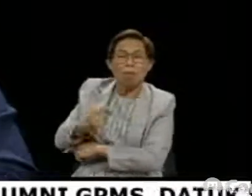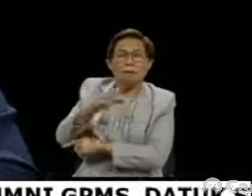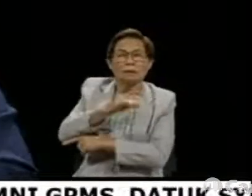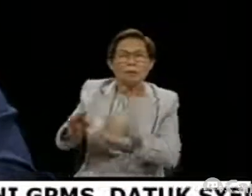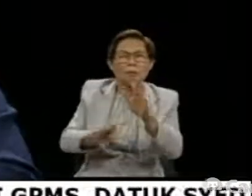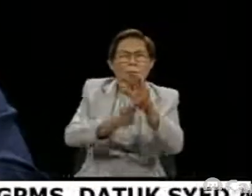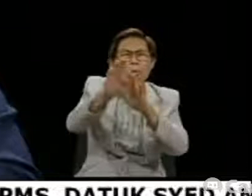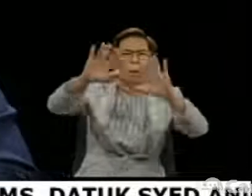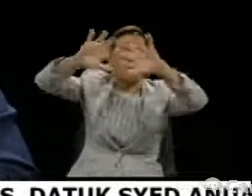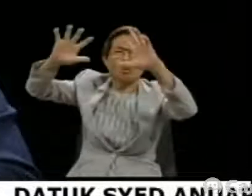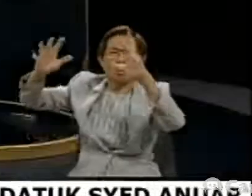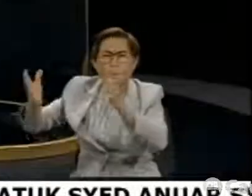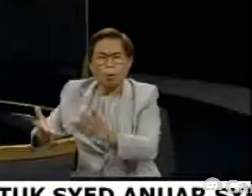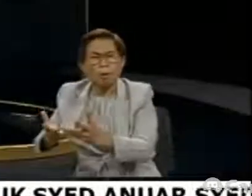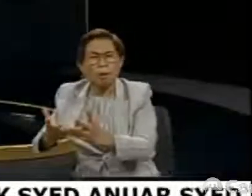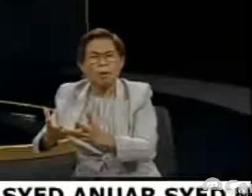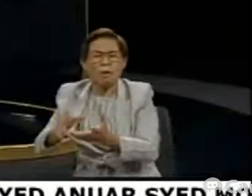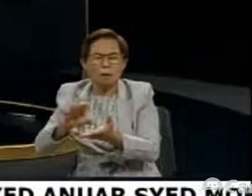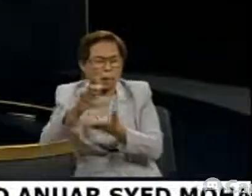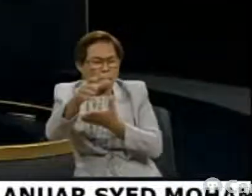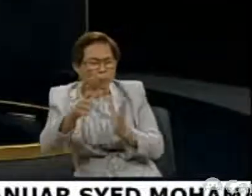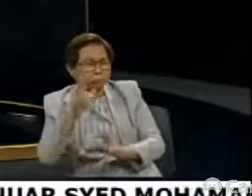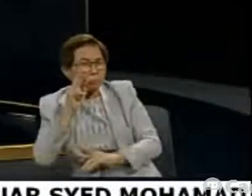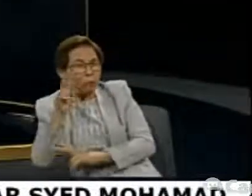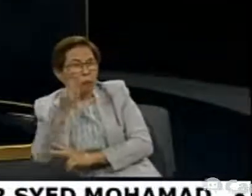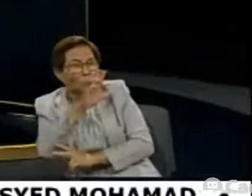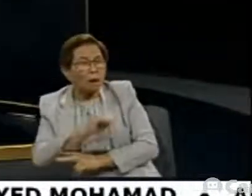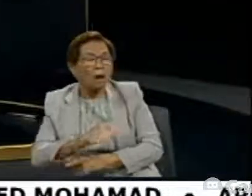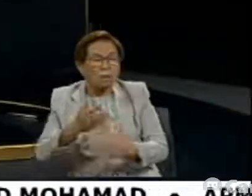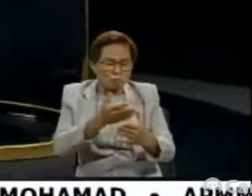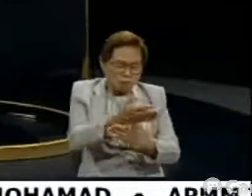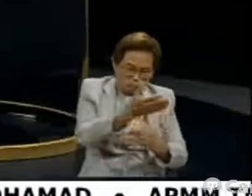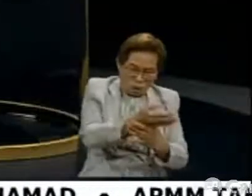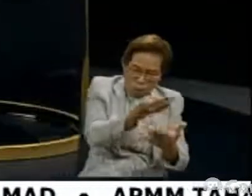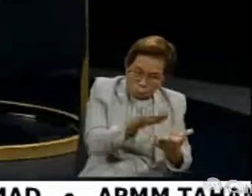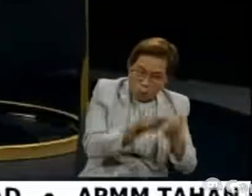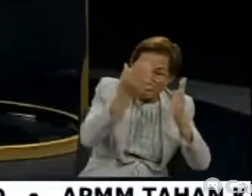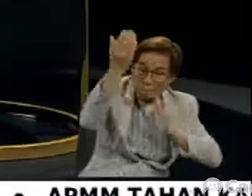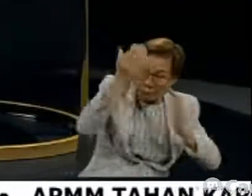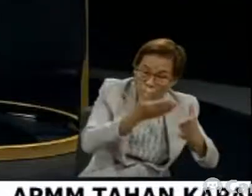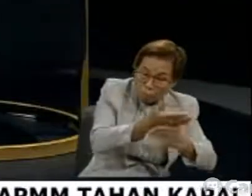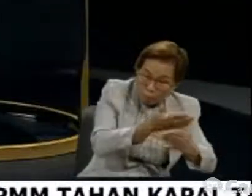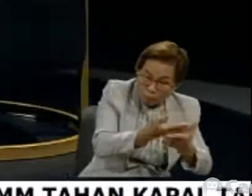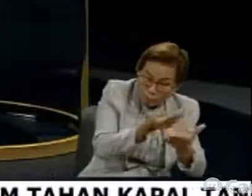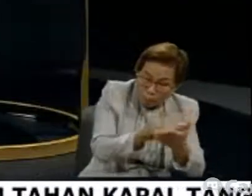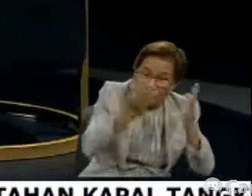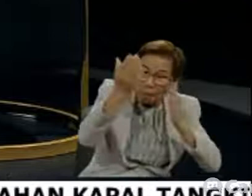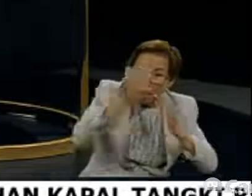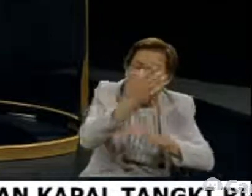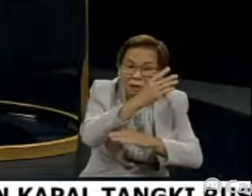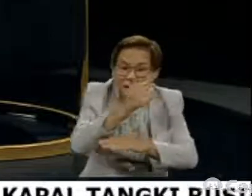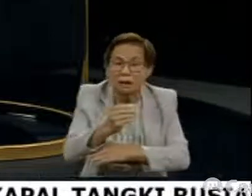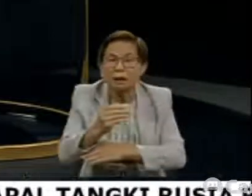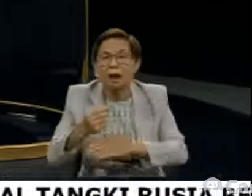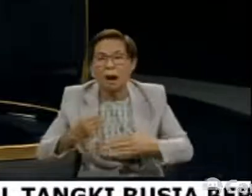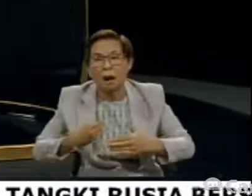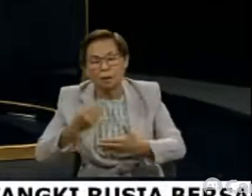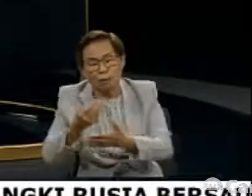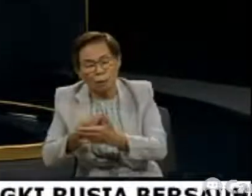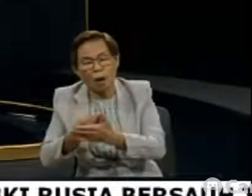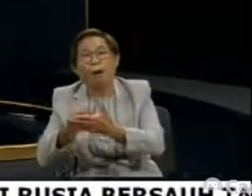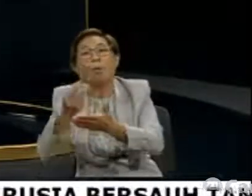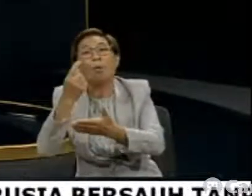tamu situasi ini kalau kita lihat bukan saja menjejaskan mata uang kita tetapi juga pembuat sepatu bahasa